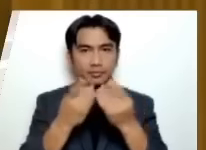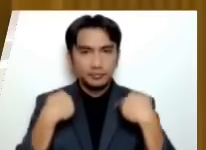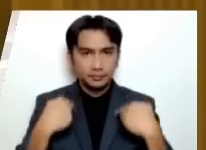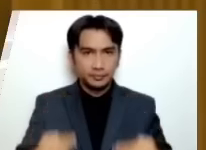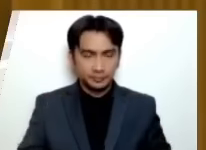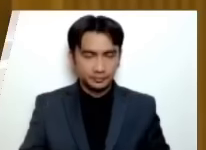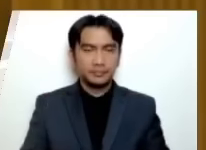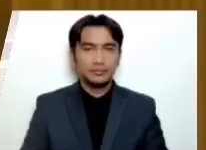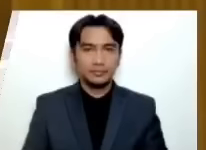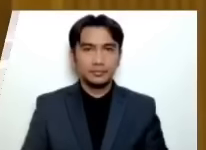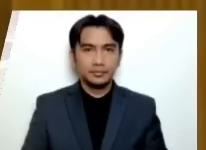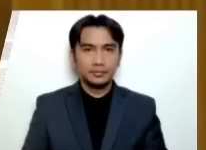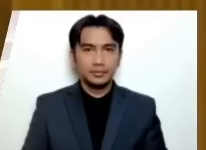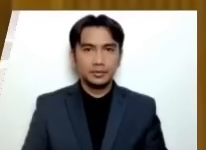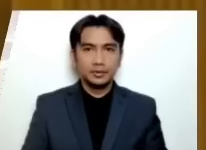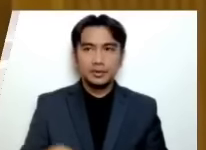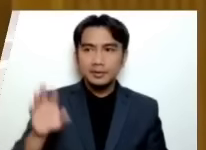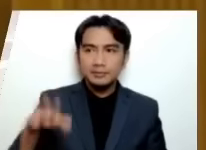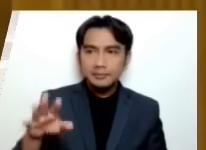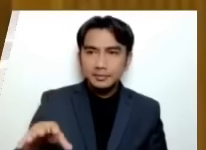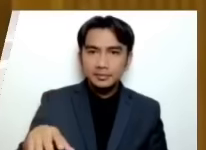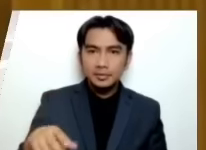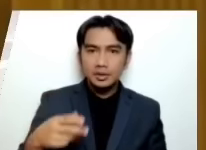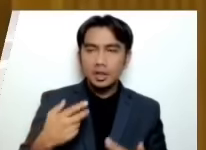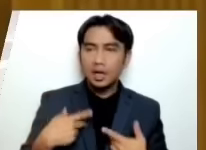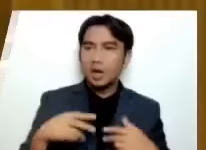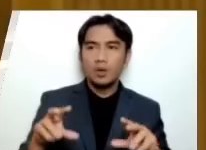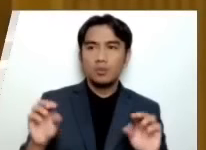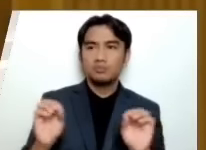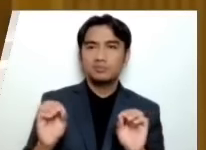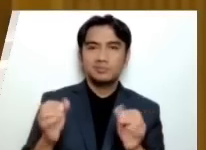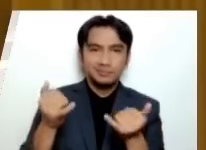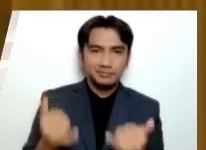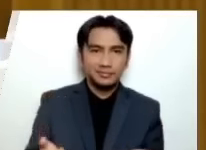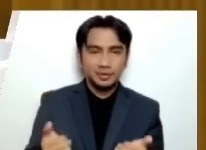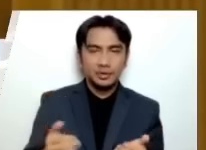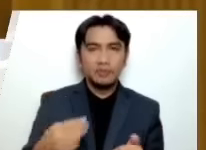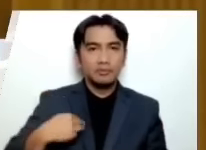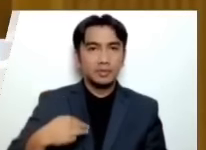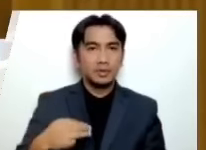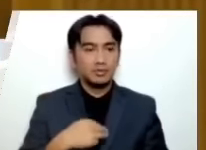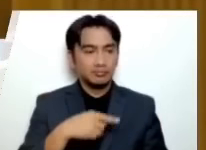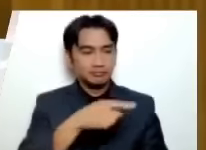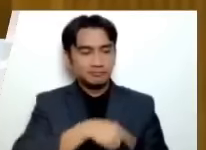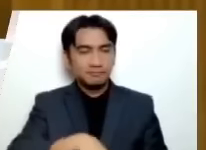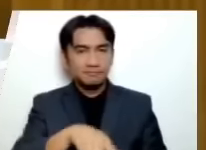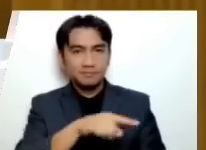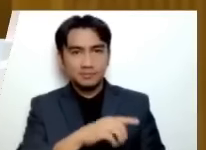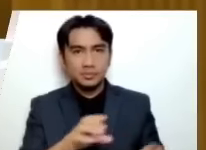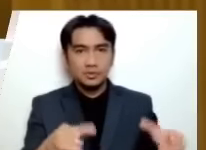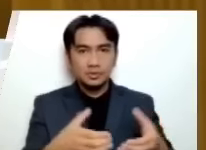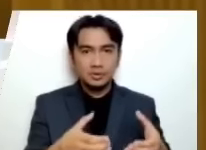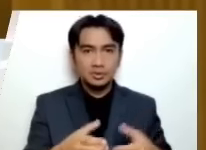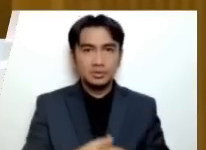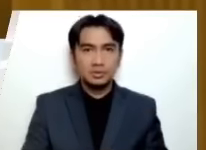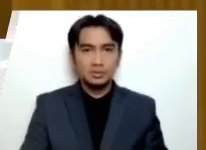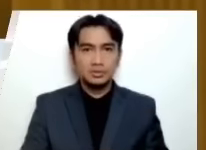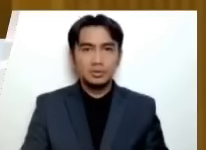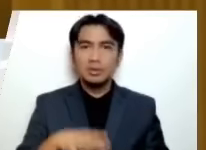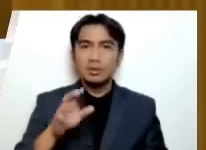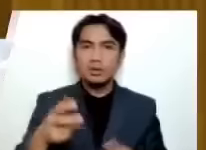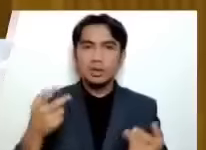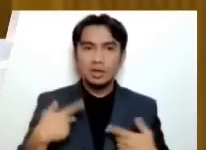Mr. Speaker, having no more members of the minority... Mr. Speaker, we join the minority